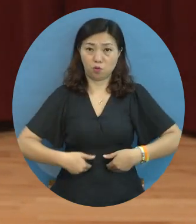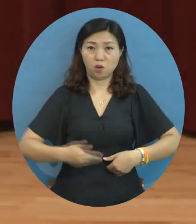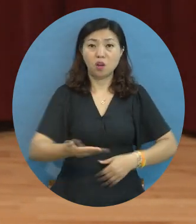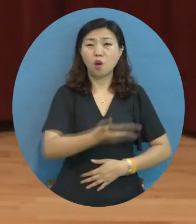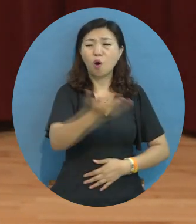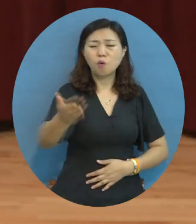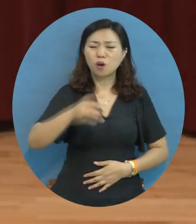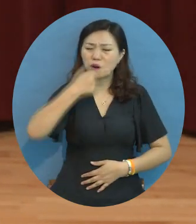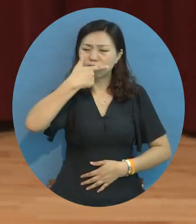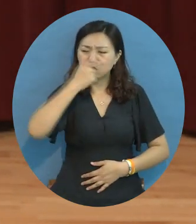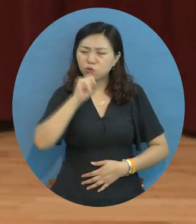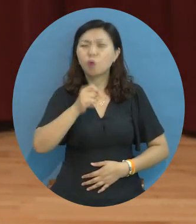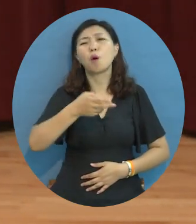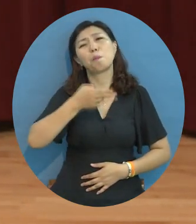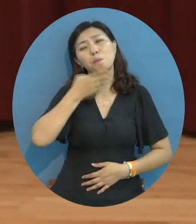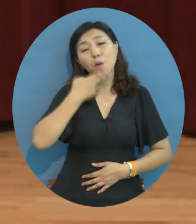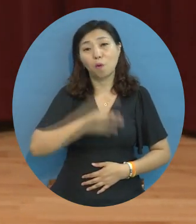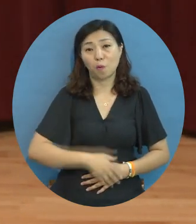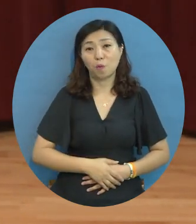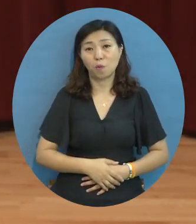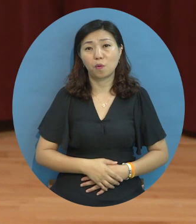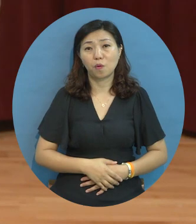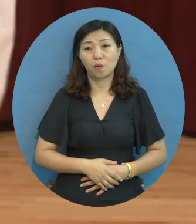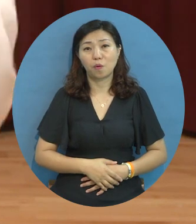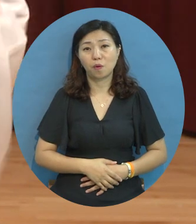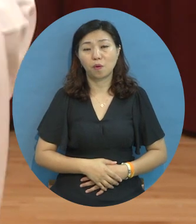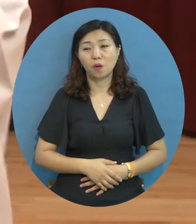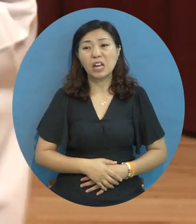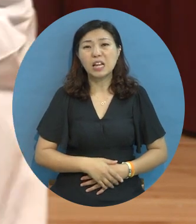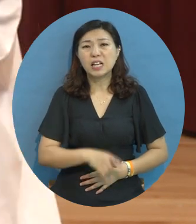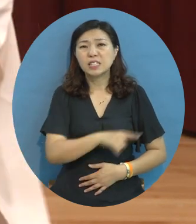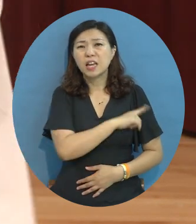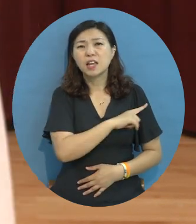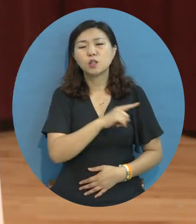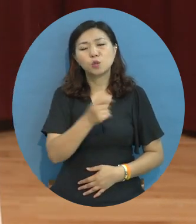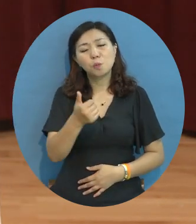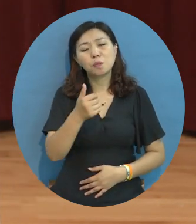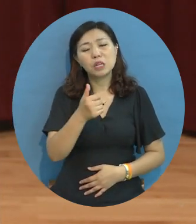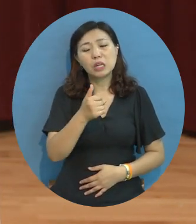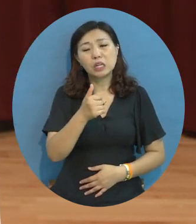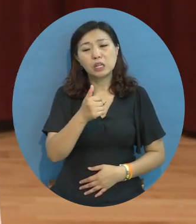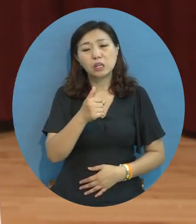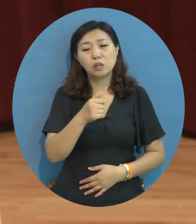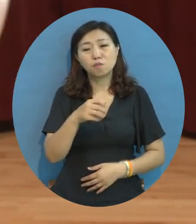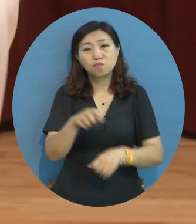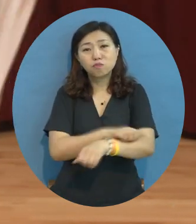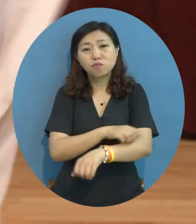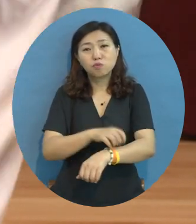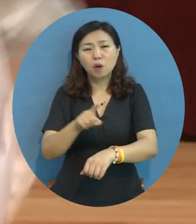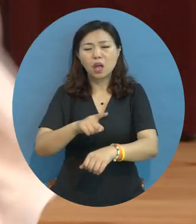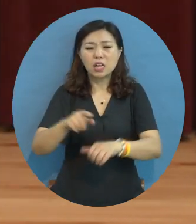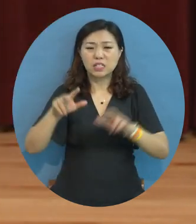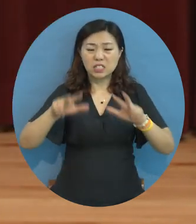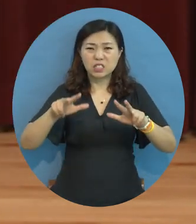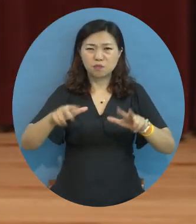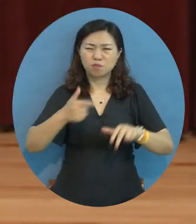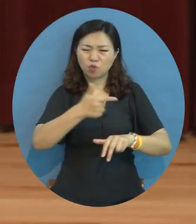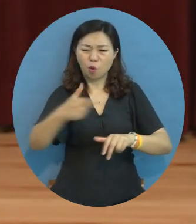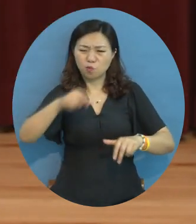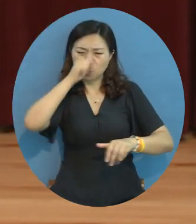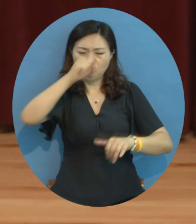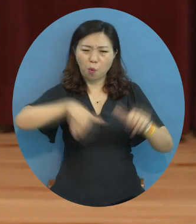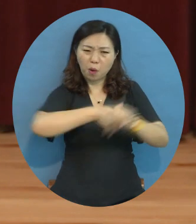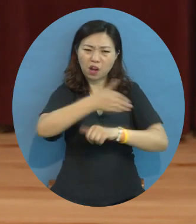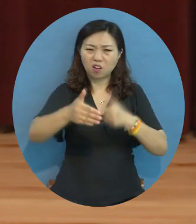다만 여러분들이 좀 불리한 게 있다면 너무 좋은 조건에 놓여 있기 때문에 더 좋은 조건으로 가기가